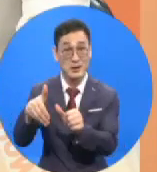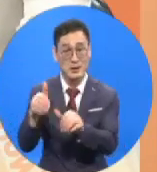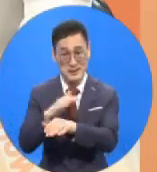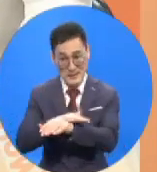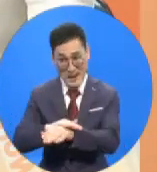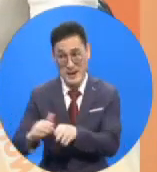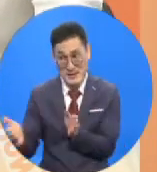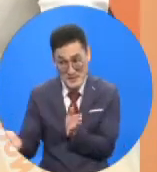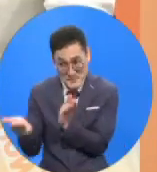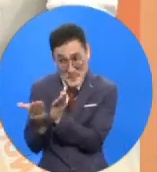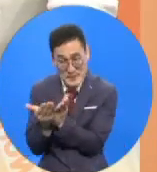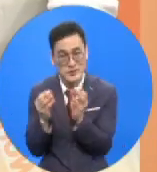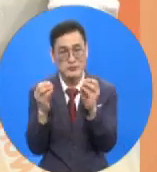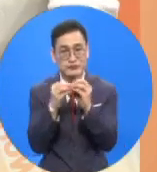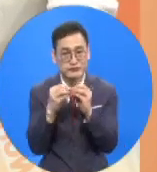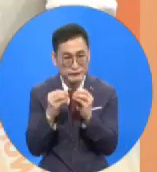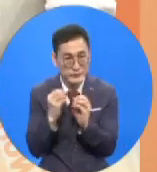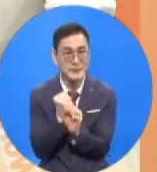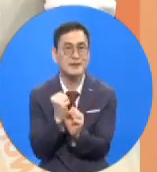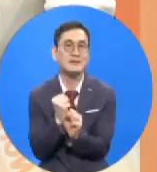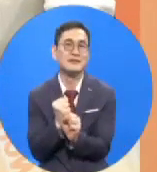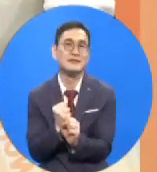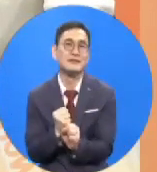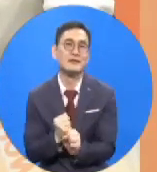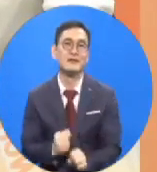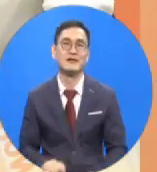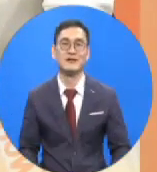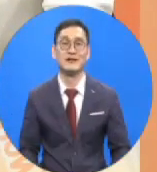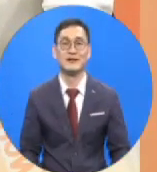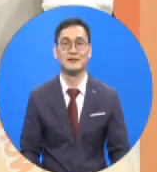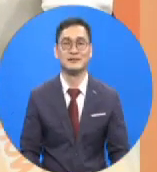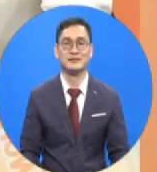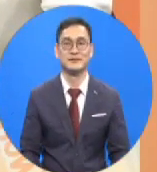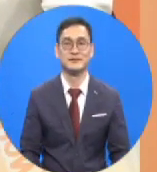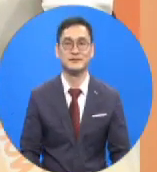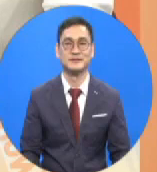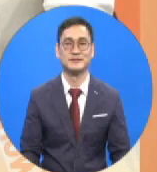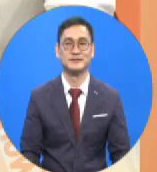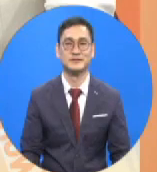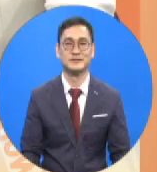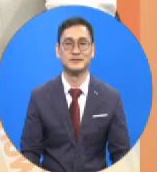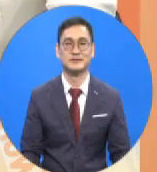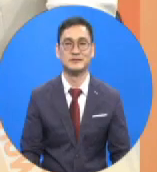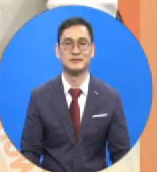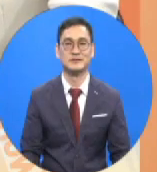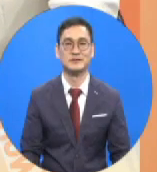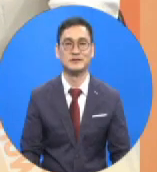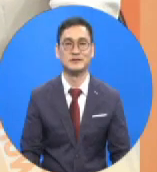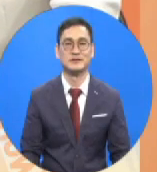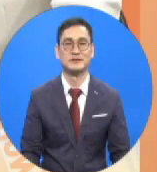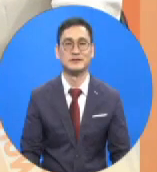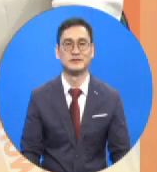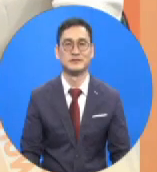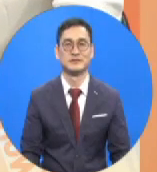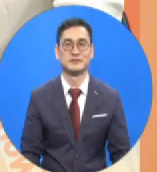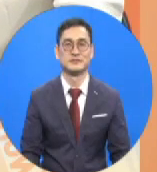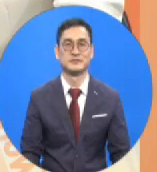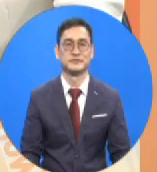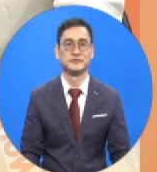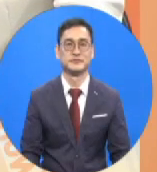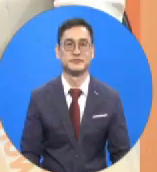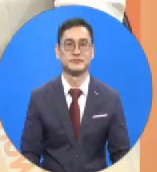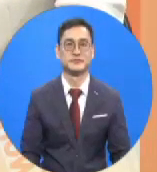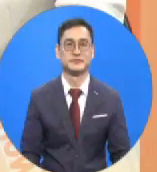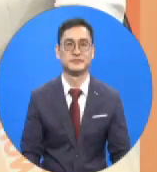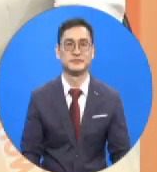꼭 찍어서 어 이걸 적실 했다고 발라 그래서 어 이렇게 할 정도 되면 본인 자체가 세워 볼 때는